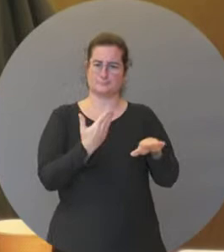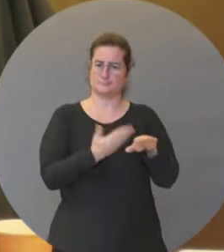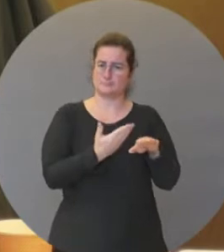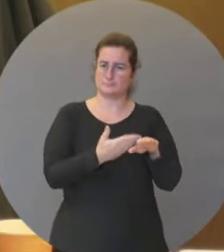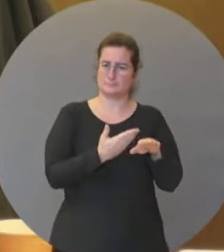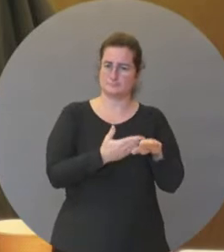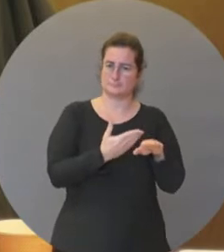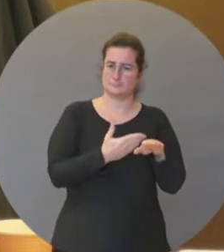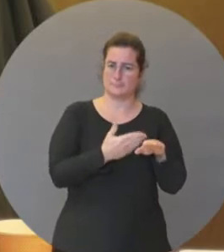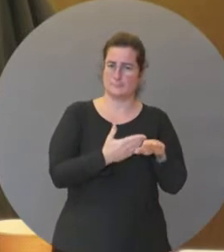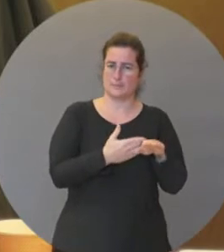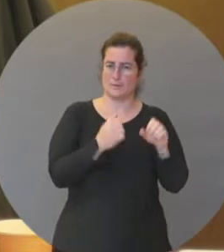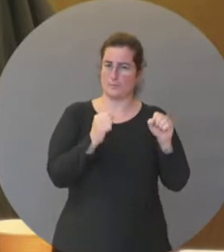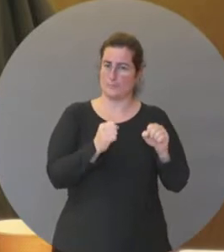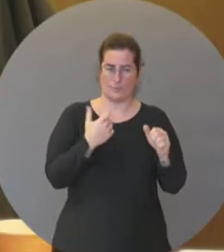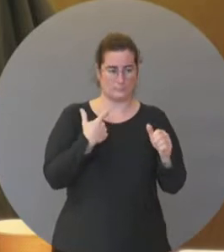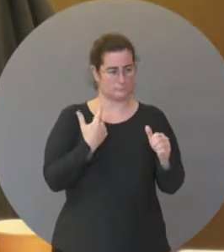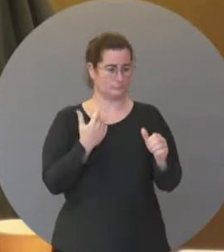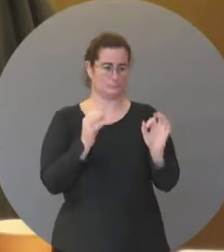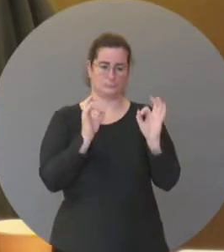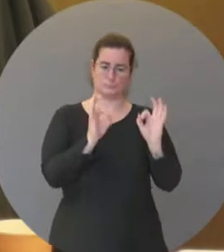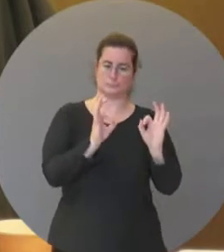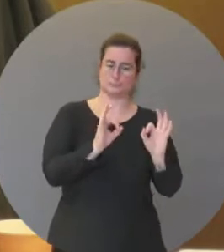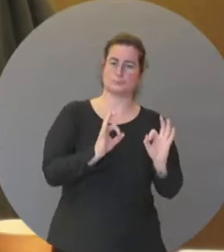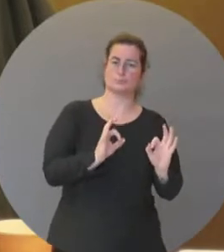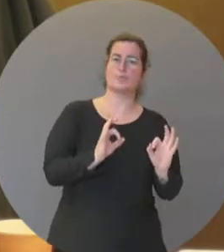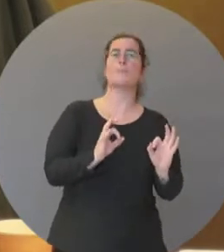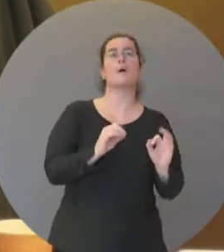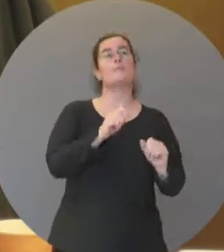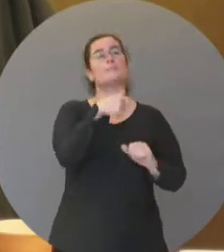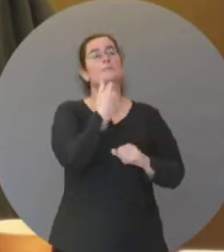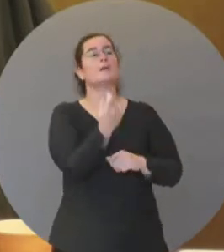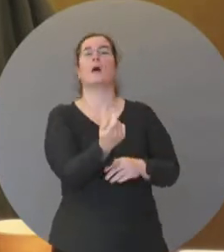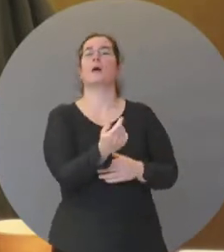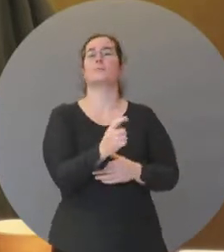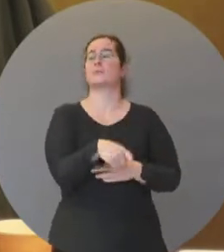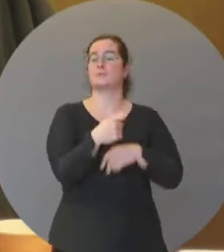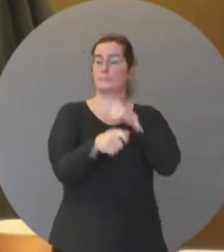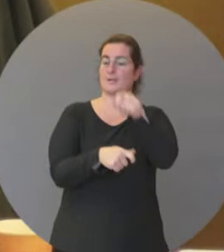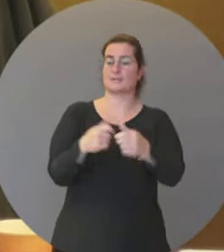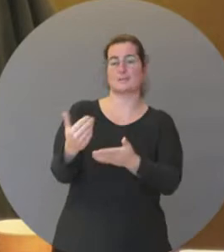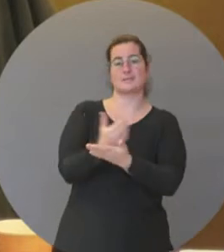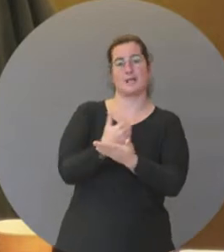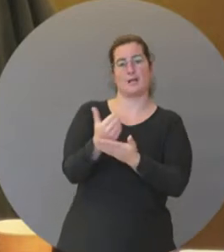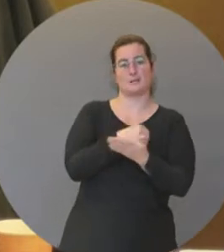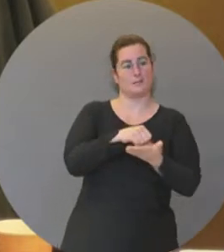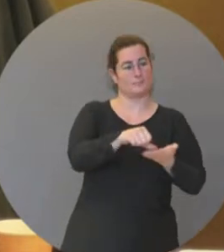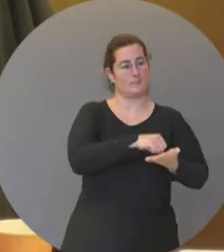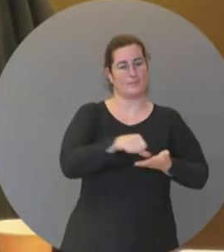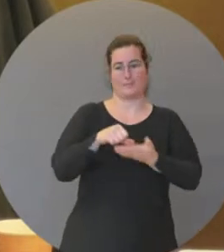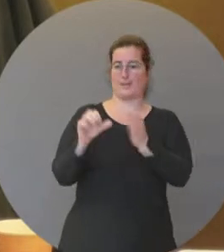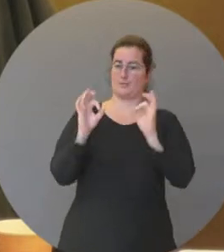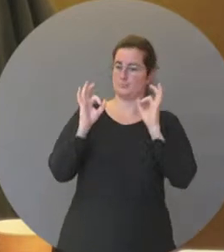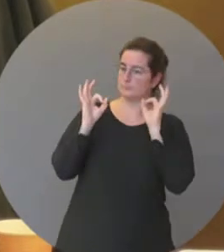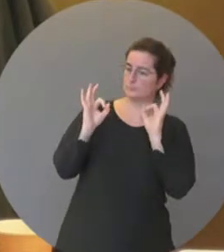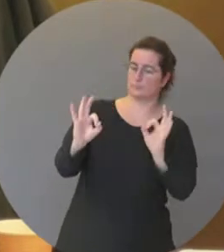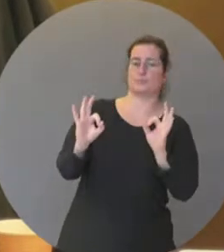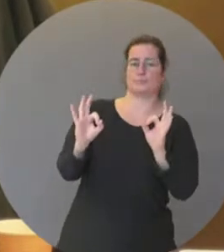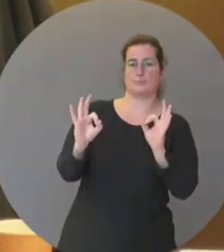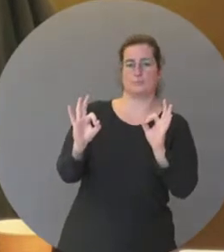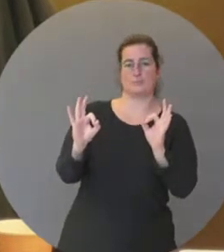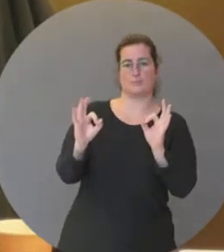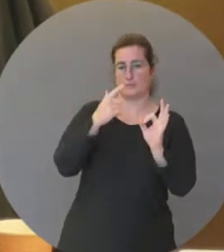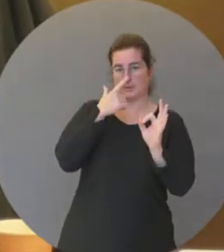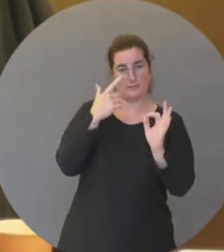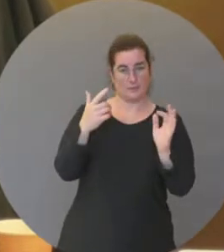réunir les conditions pour évidemment que les salariés de ces structures soient payées comme il se doit c'est-à-dire un